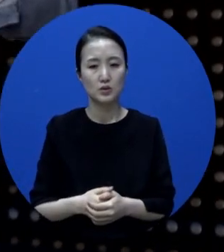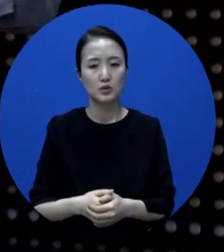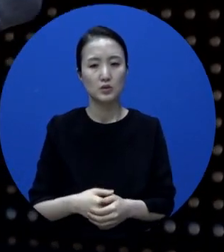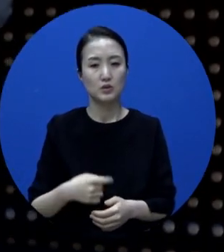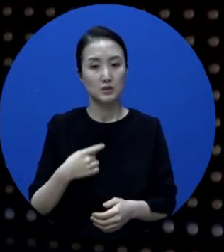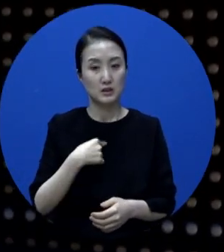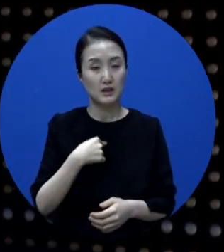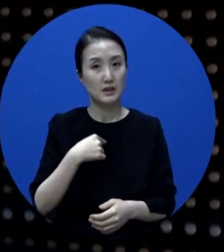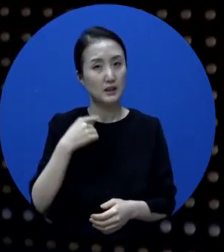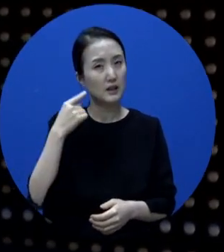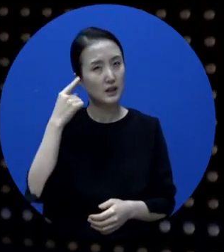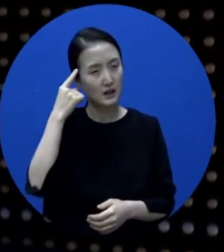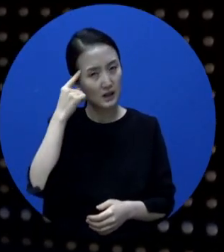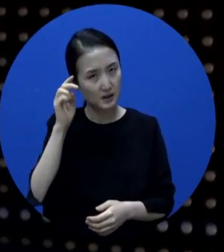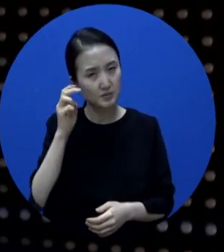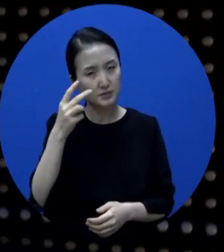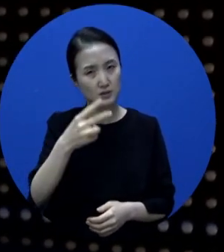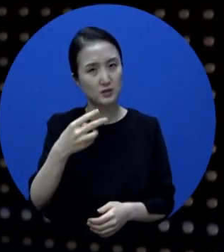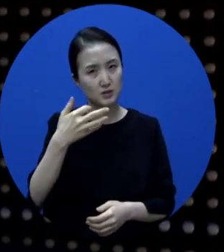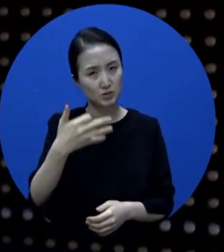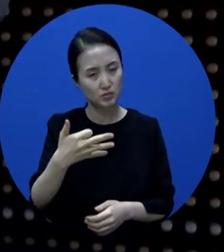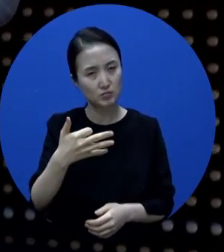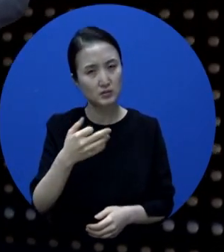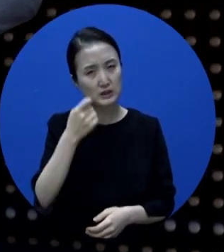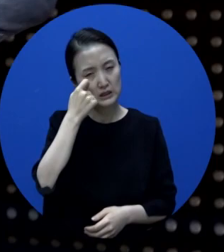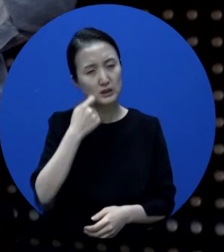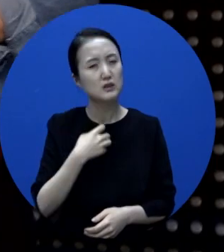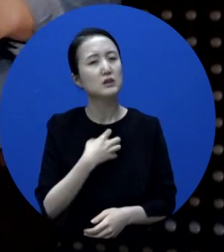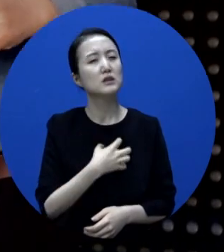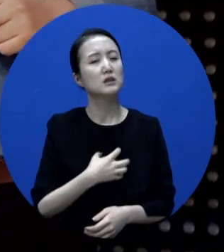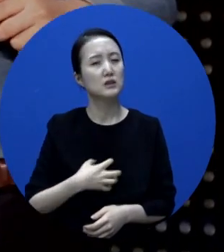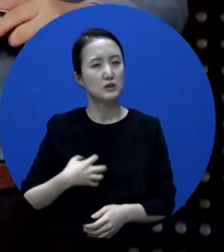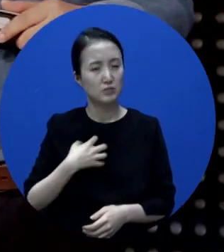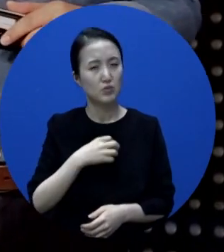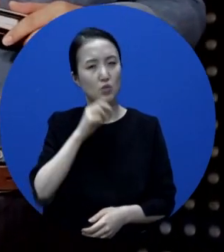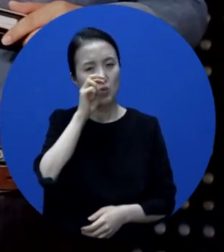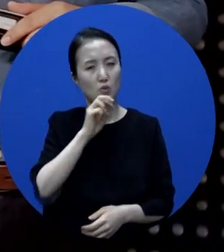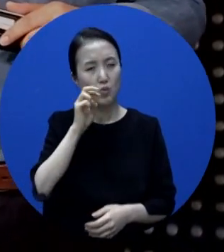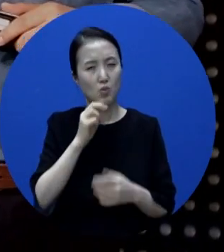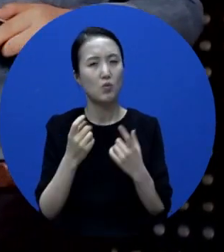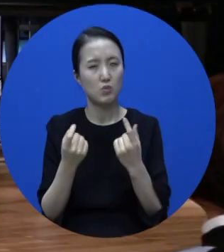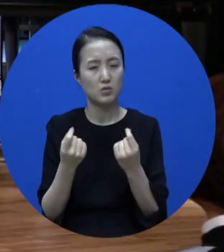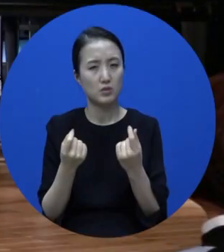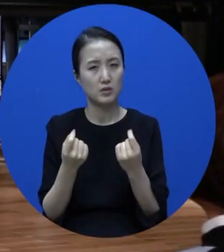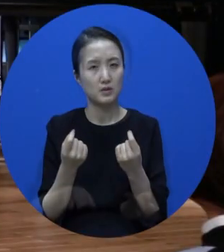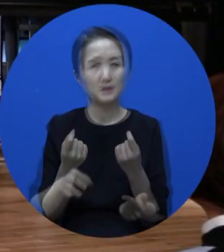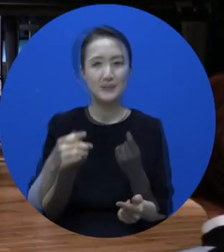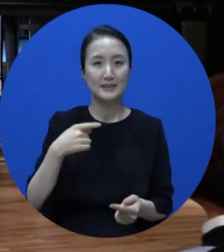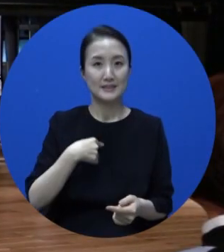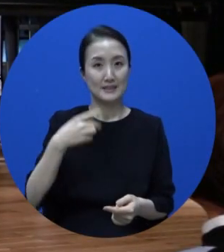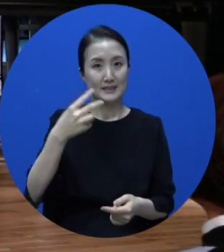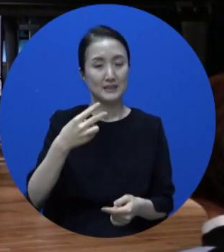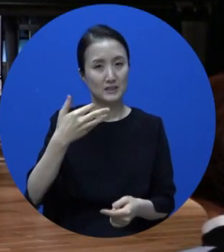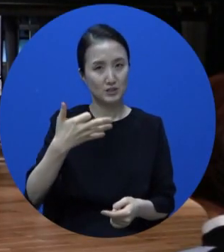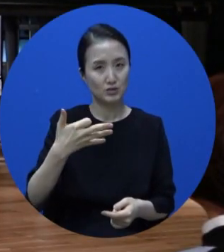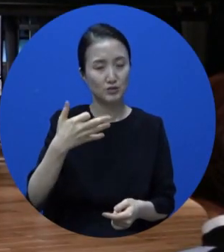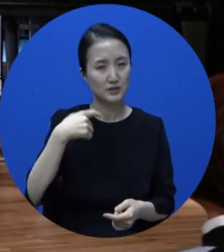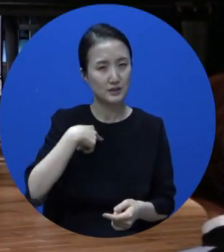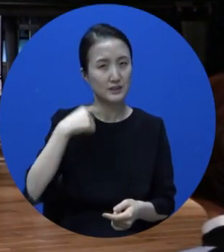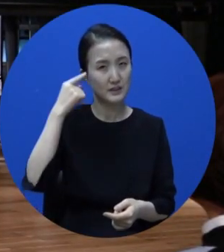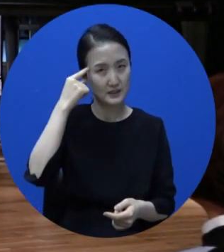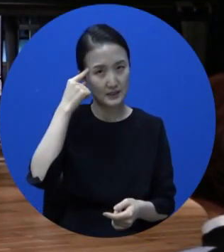장르 로 표현 한다면 저는 슬픈 발라드 다라고 장르를 핏이 5 2019년 경제의